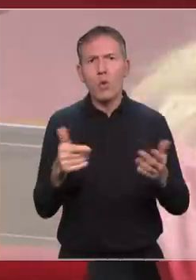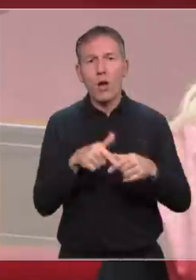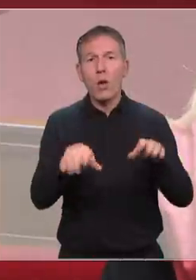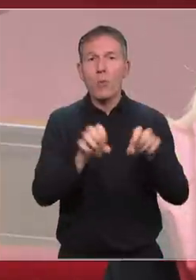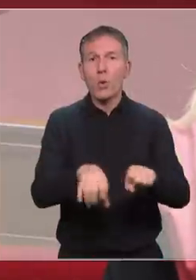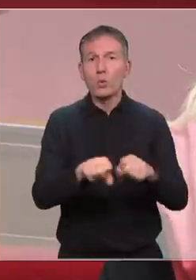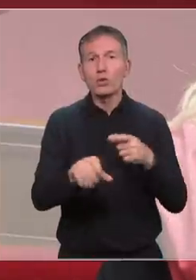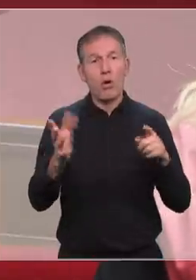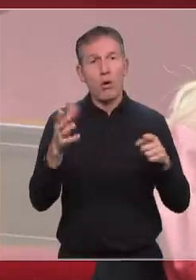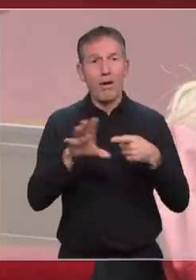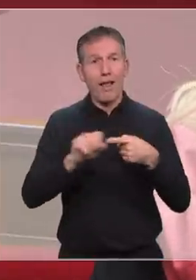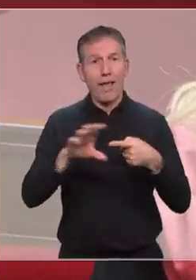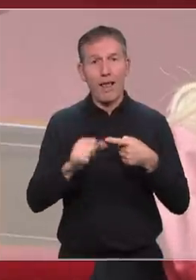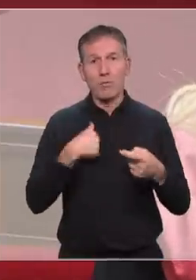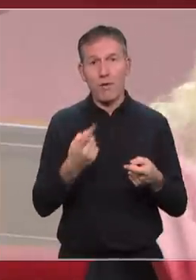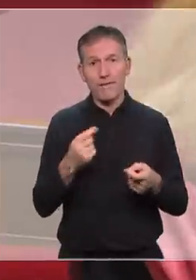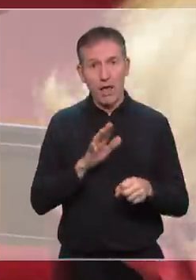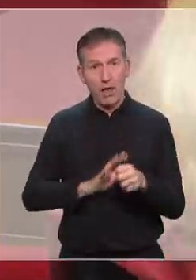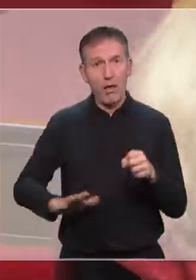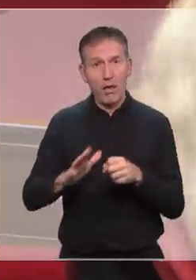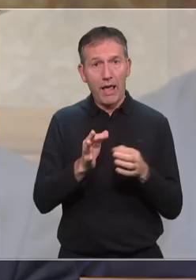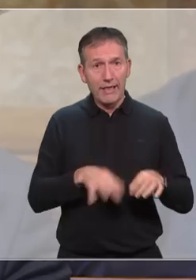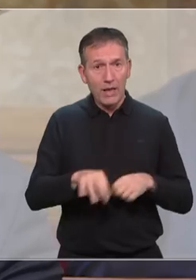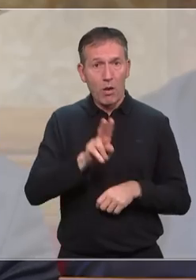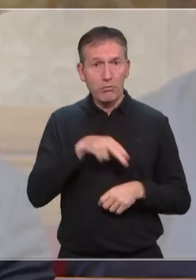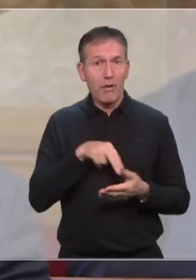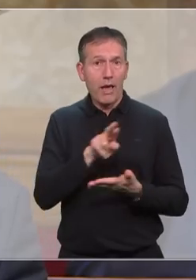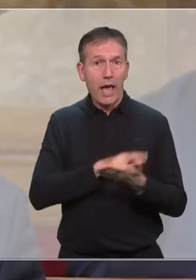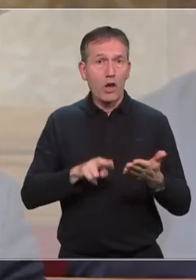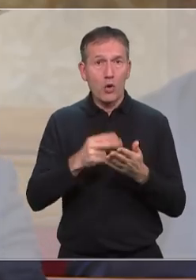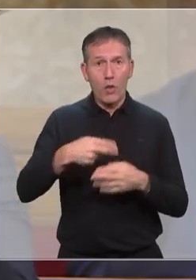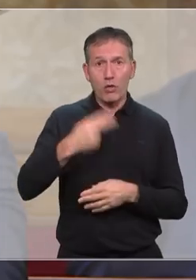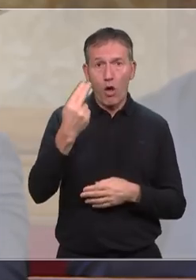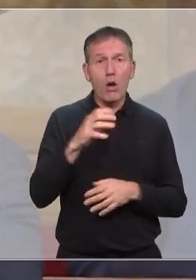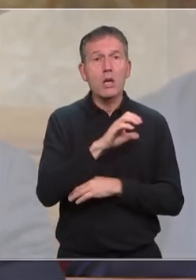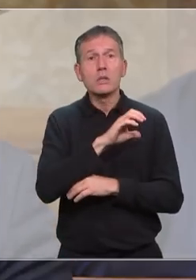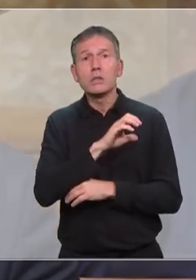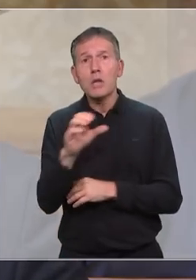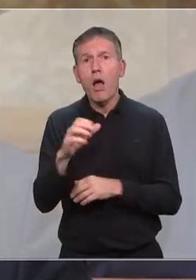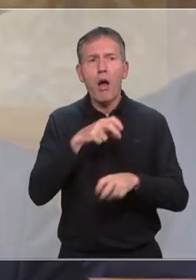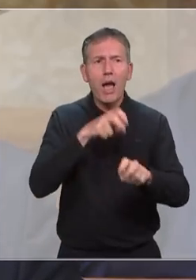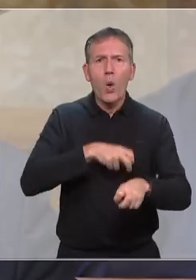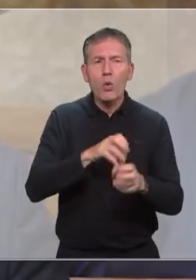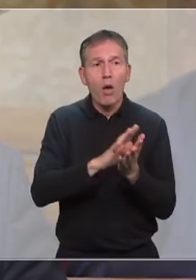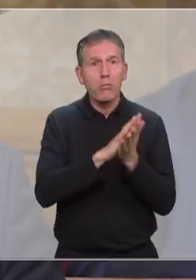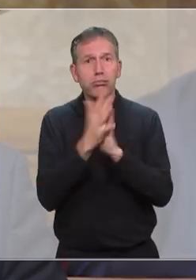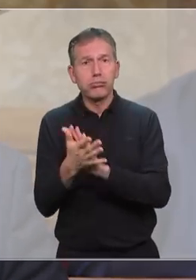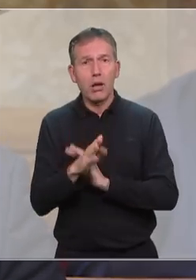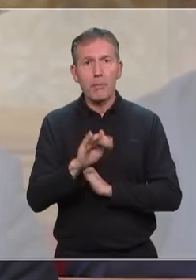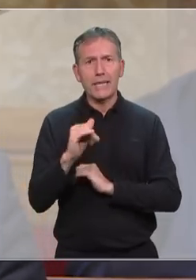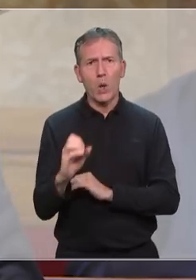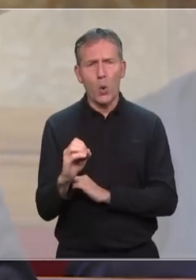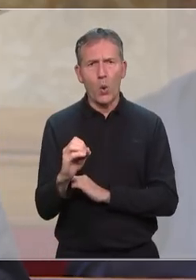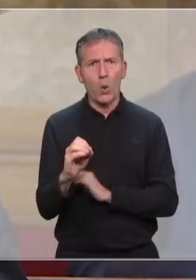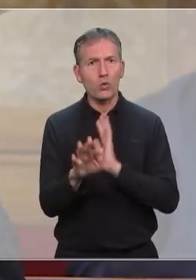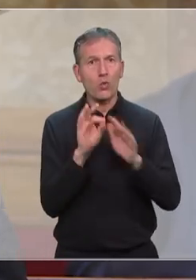production laitière. Je viens d'un territoire, la Sambre Avesnois, où plus de 100 exploitations ont fait le choix de se convertir en bio, ce qui représente